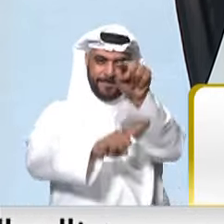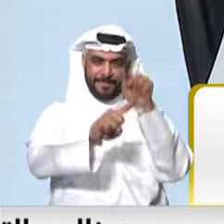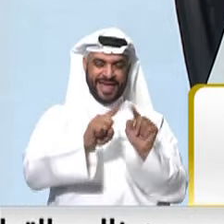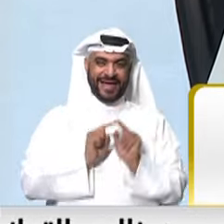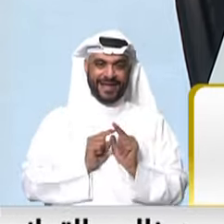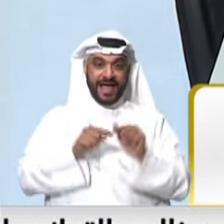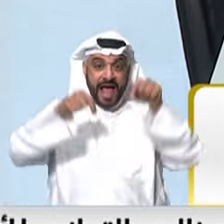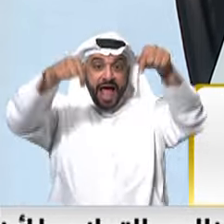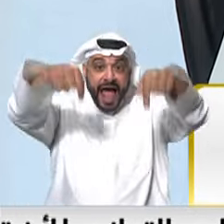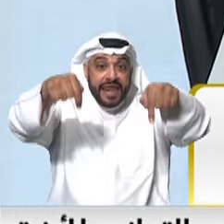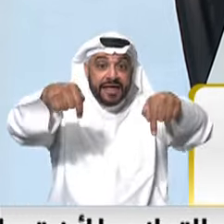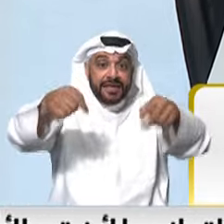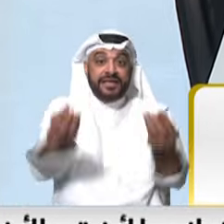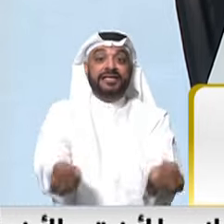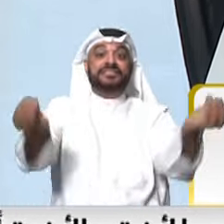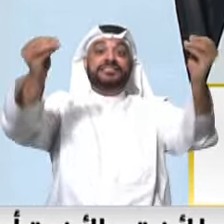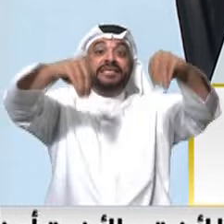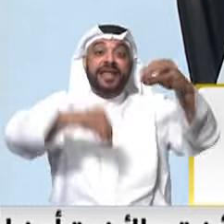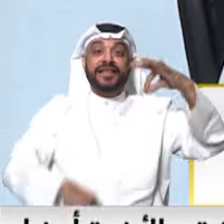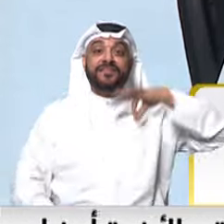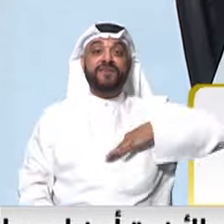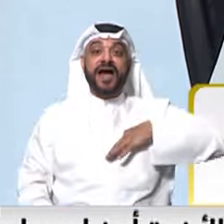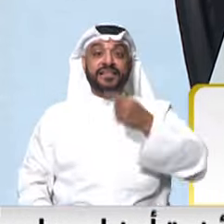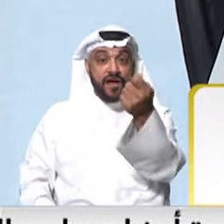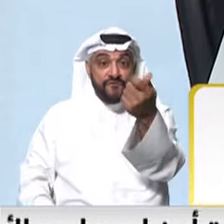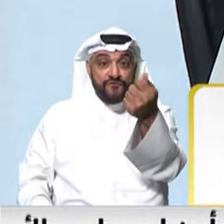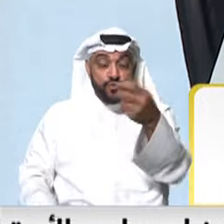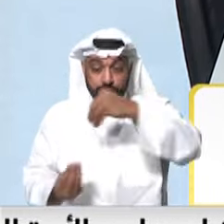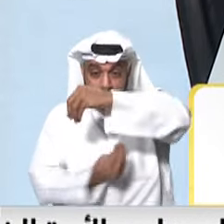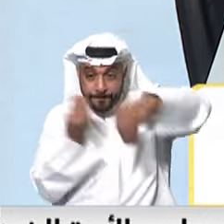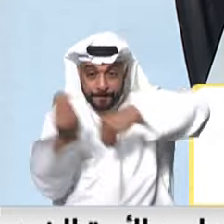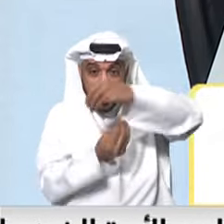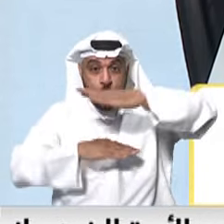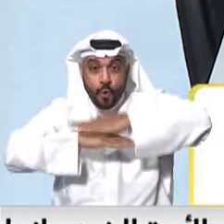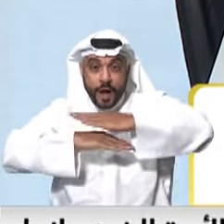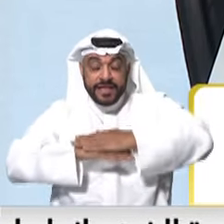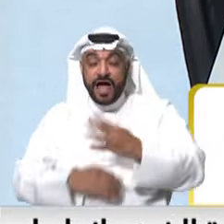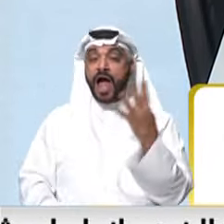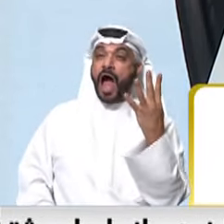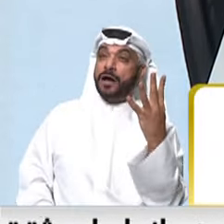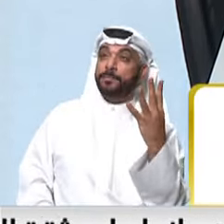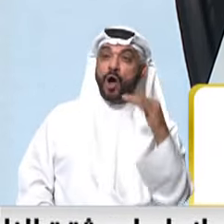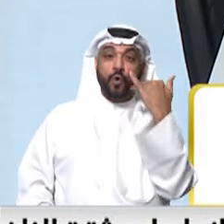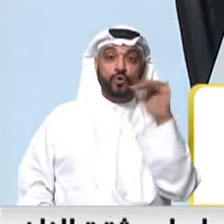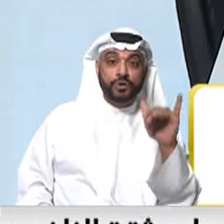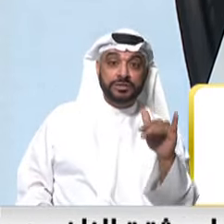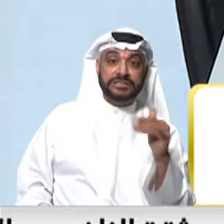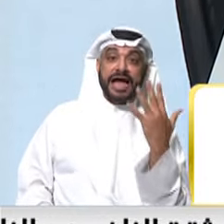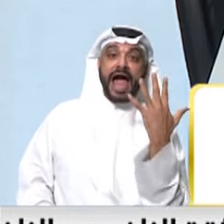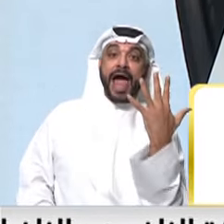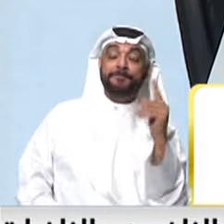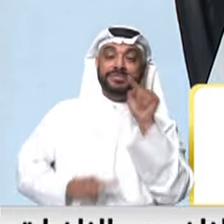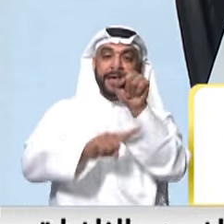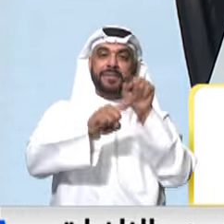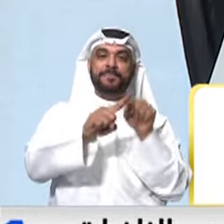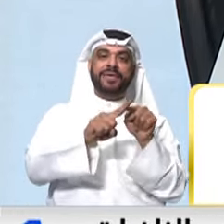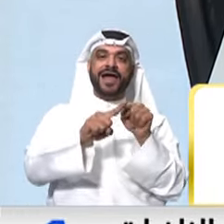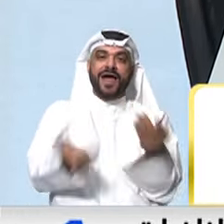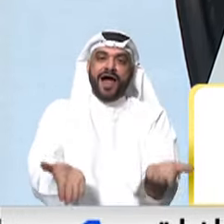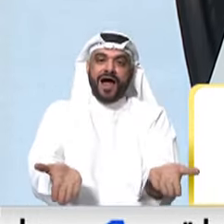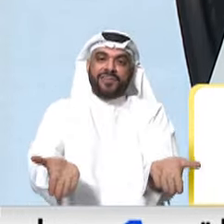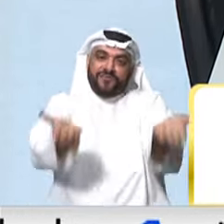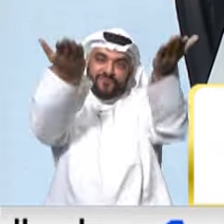بوضع سعر الفائده واسعار الفائده بالبنك الفدرالي يؤثر على اسعار العقار في الكويت